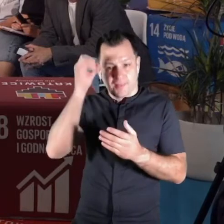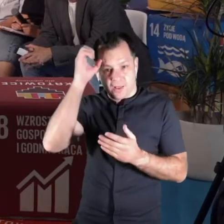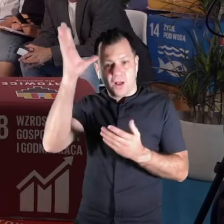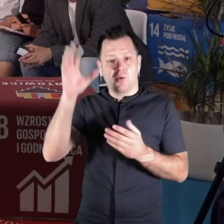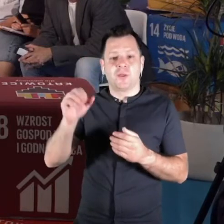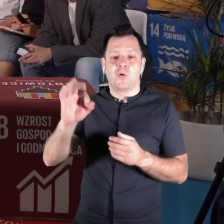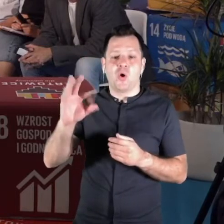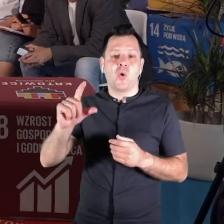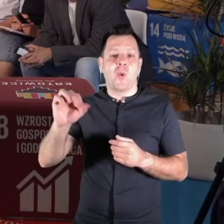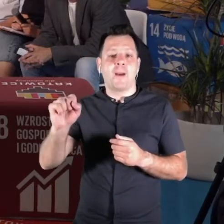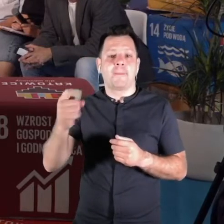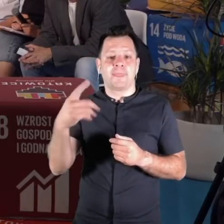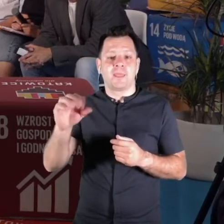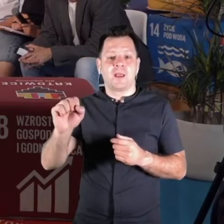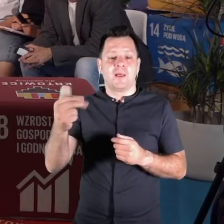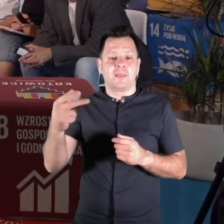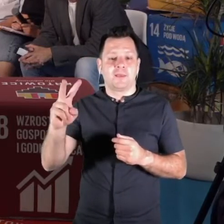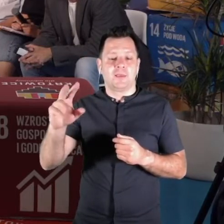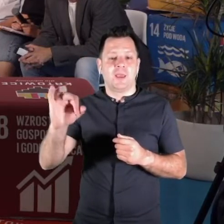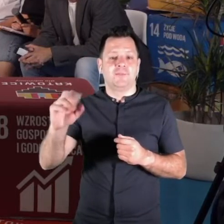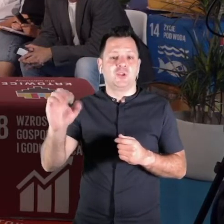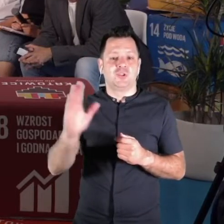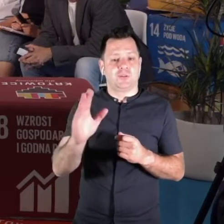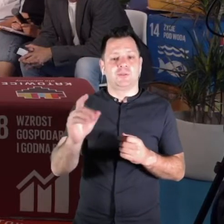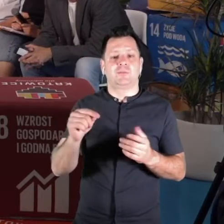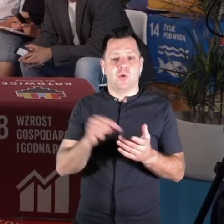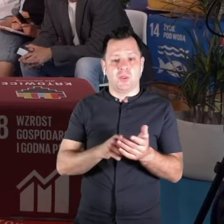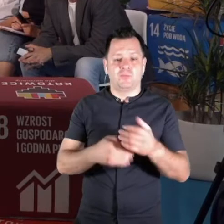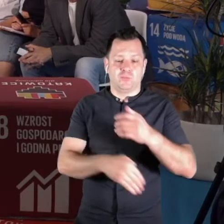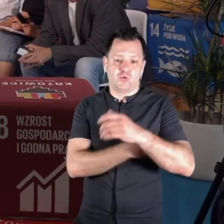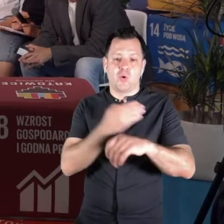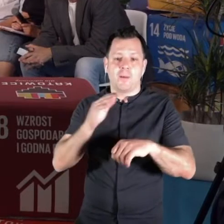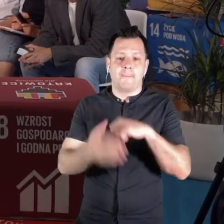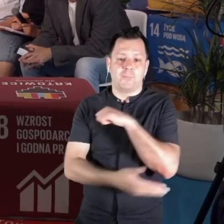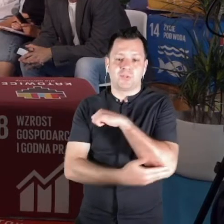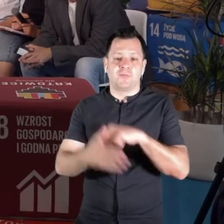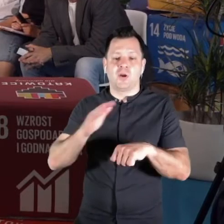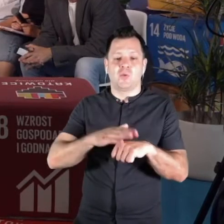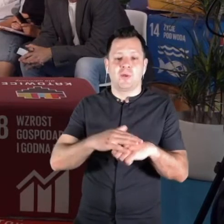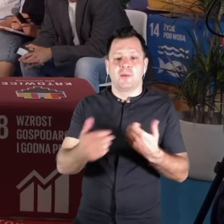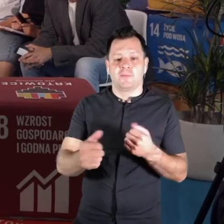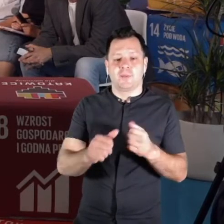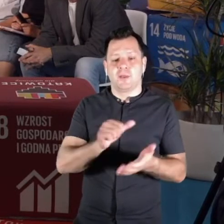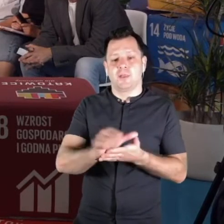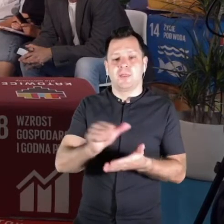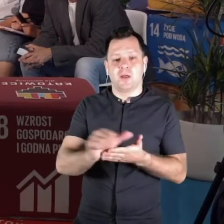Ola Dankiewicz, uczennica obecnie 8 klasy Szkoły Podstawowej 11.